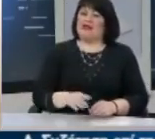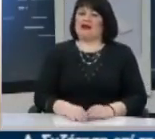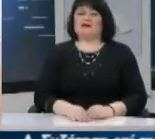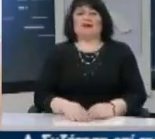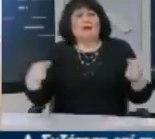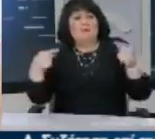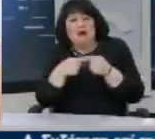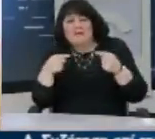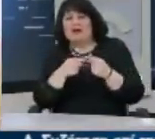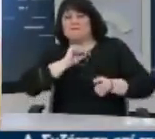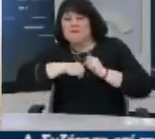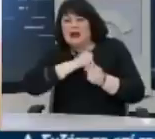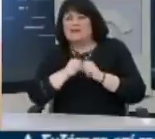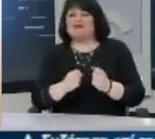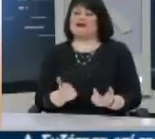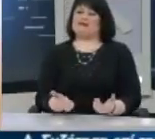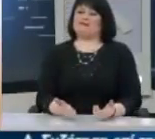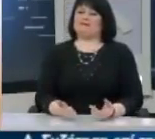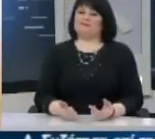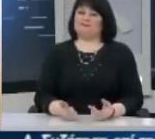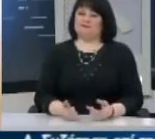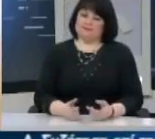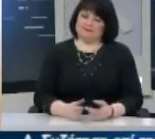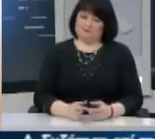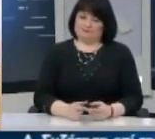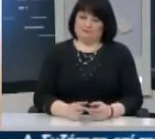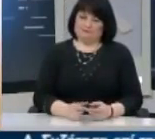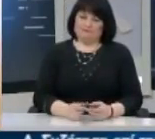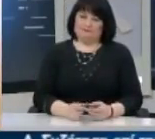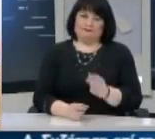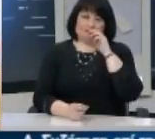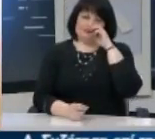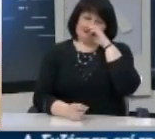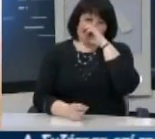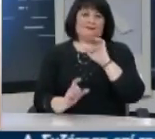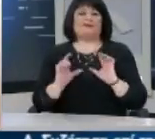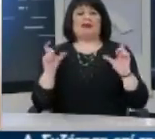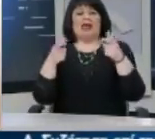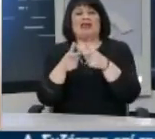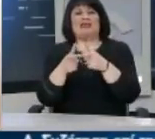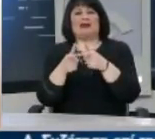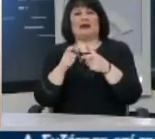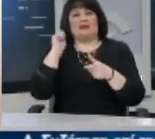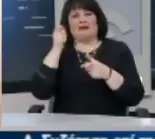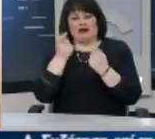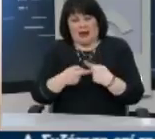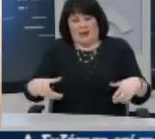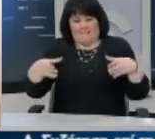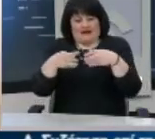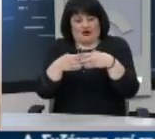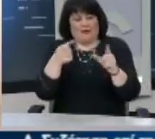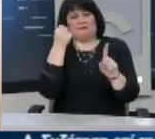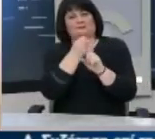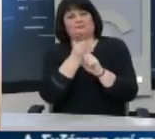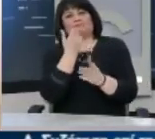αντιπαρατέθηκαν μέσα από την εθνική επιτροπή για τη διεκδίκηση